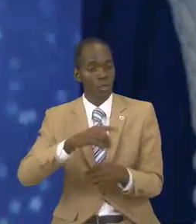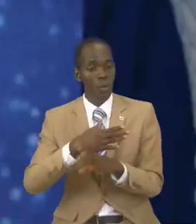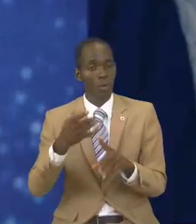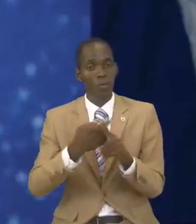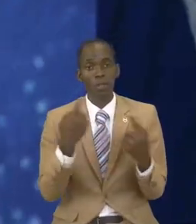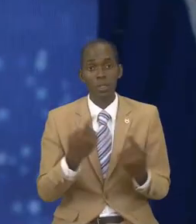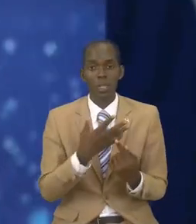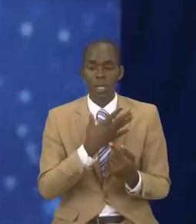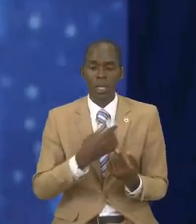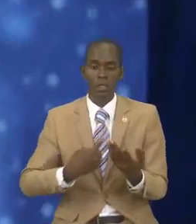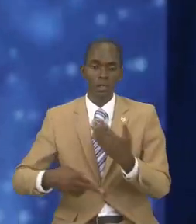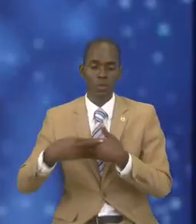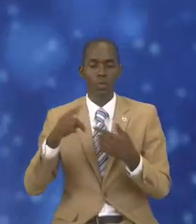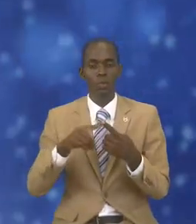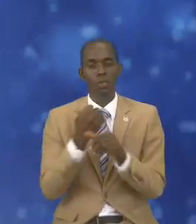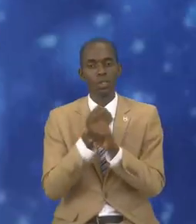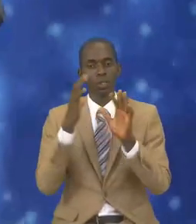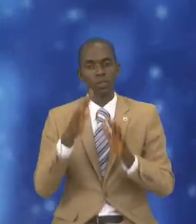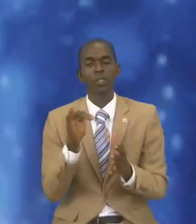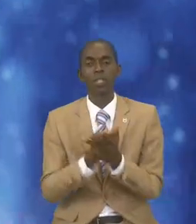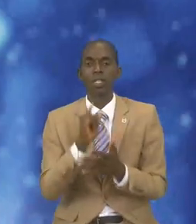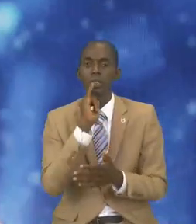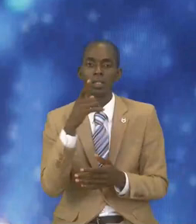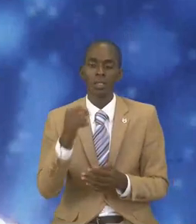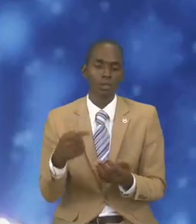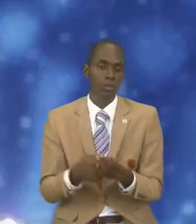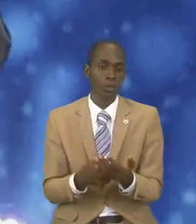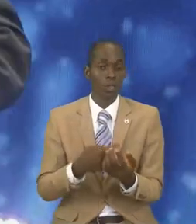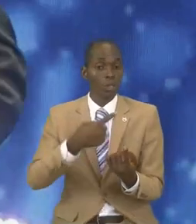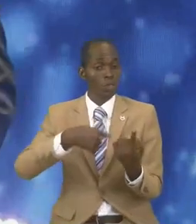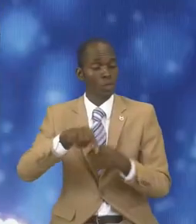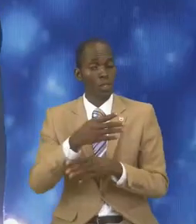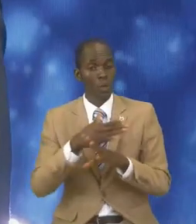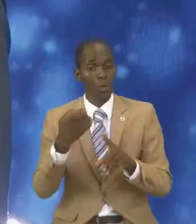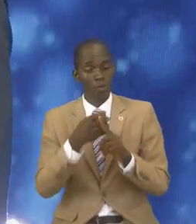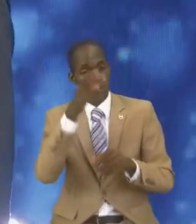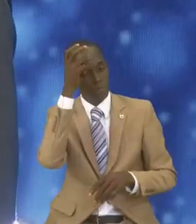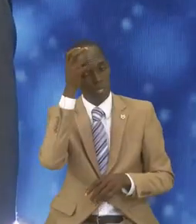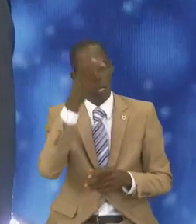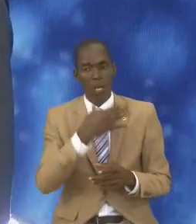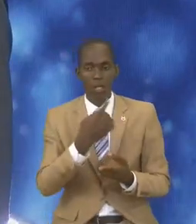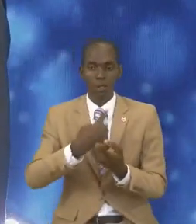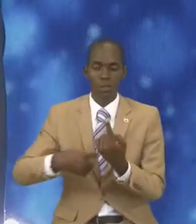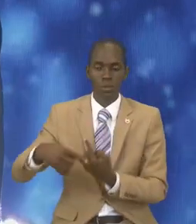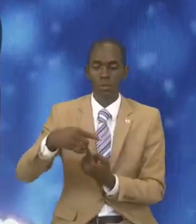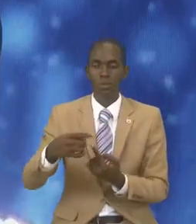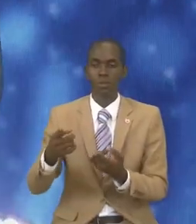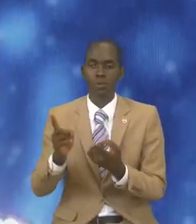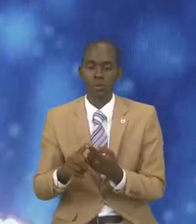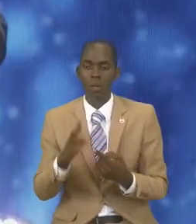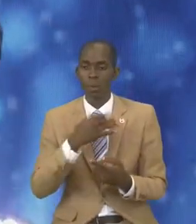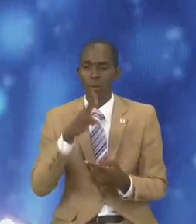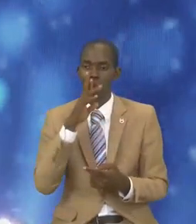et revenez au Sauveur, ça c'est l'évangile, la bonne nouvelle. Quel est l'évangile? Détournez-vous de Satan et tournez-vous.